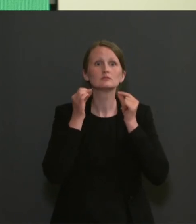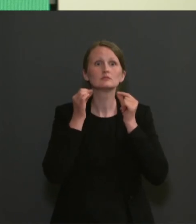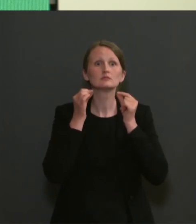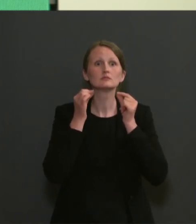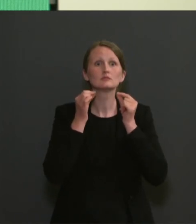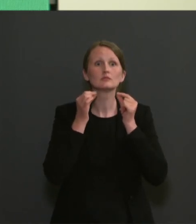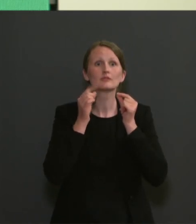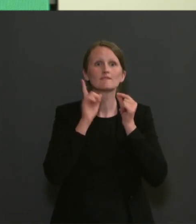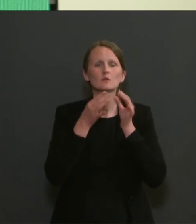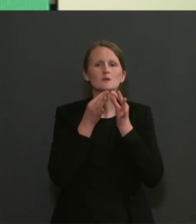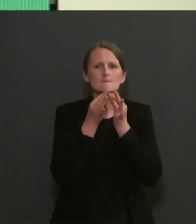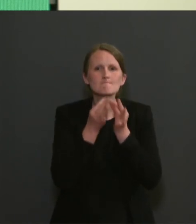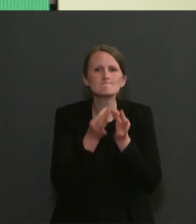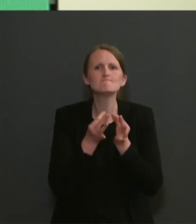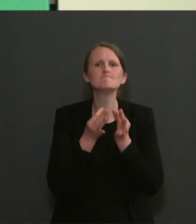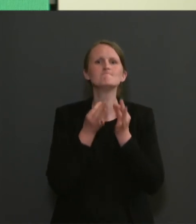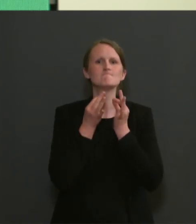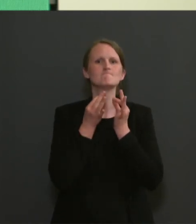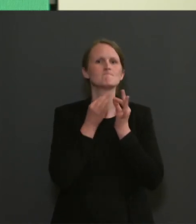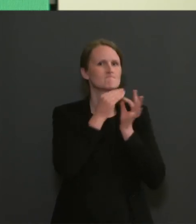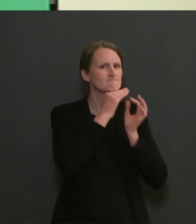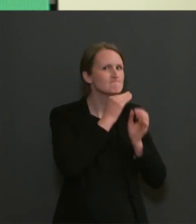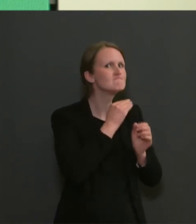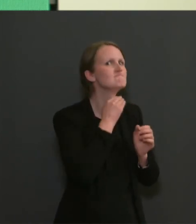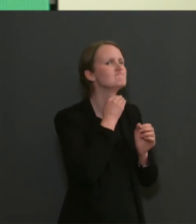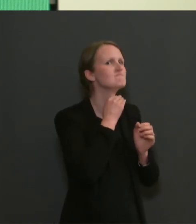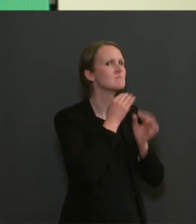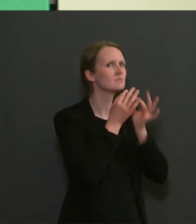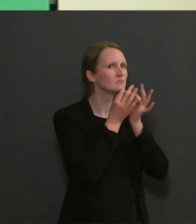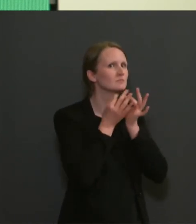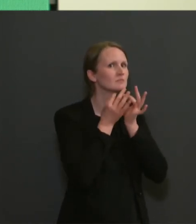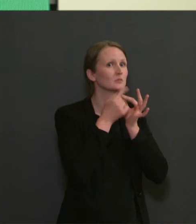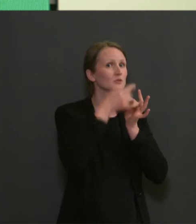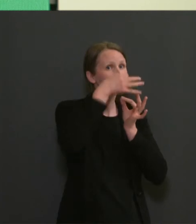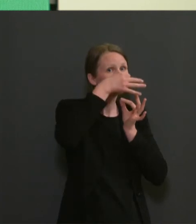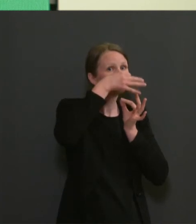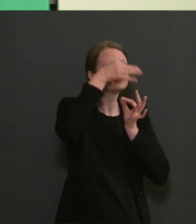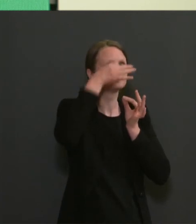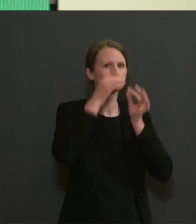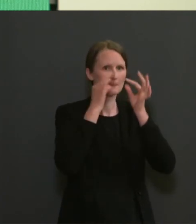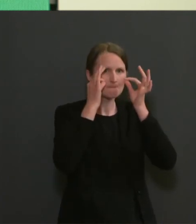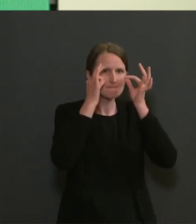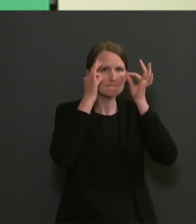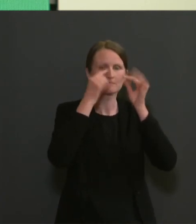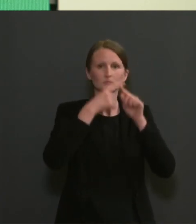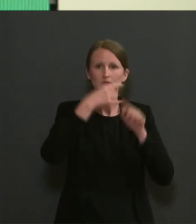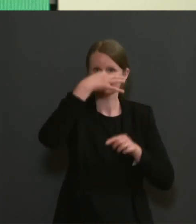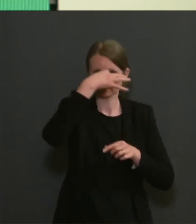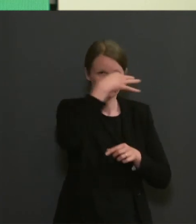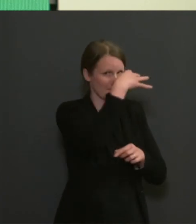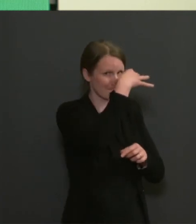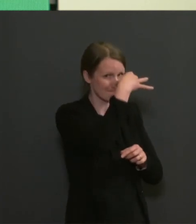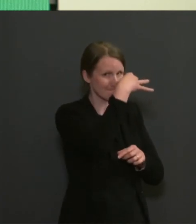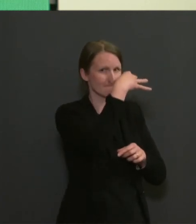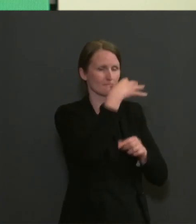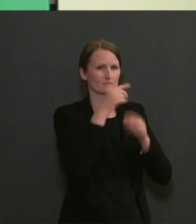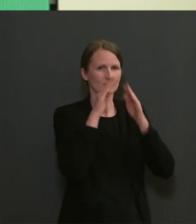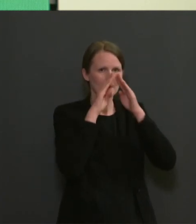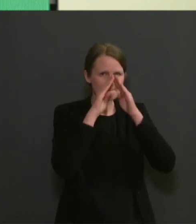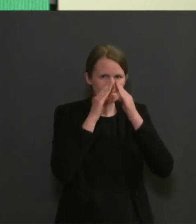bien le tirer sur le menton, bien le monter sur le nez et pincer la petite attache qui s'y trouve probablement.